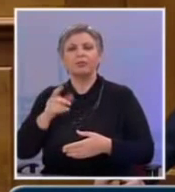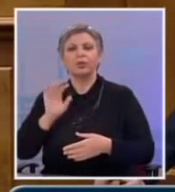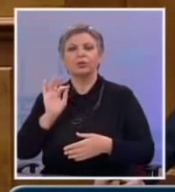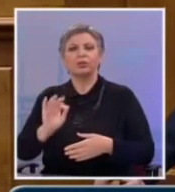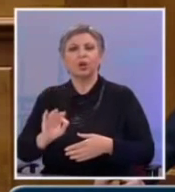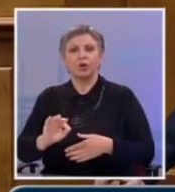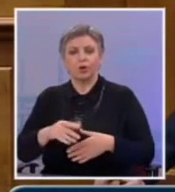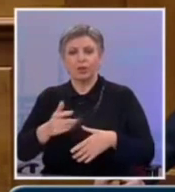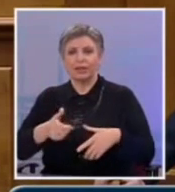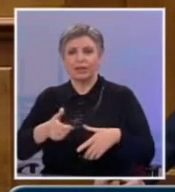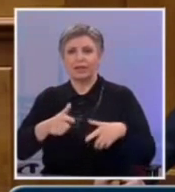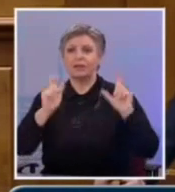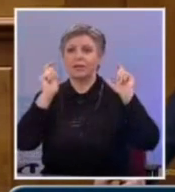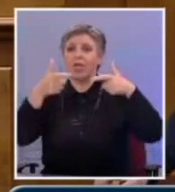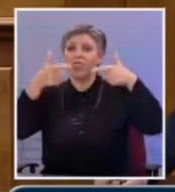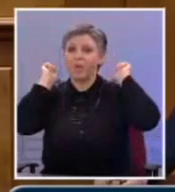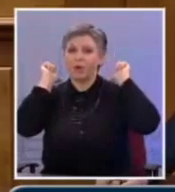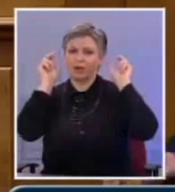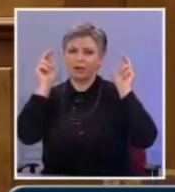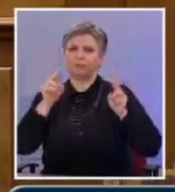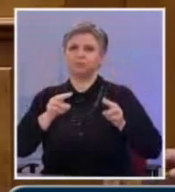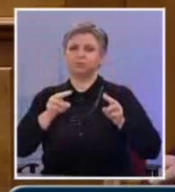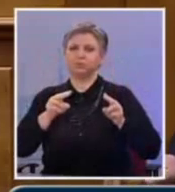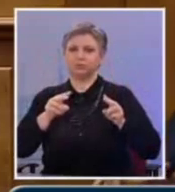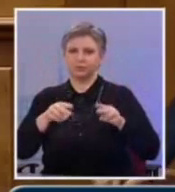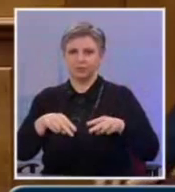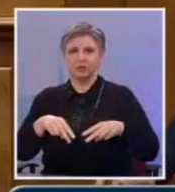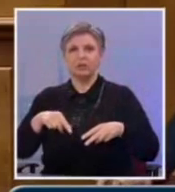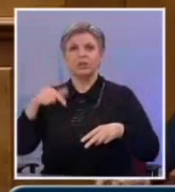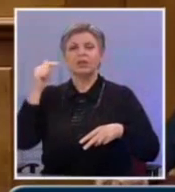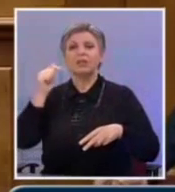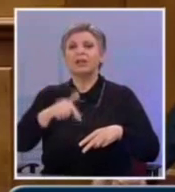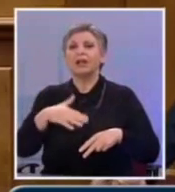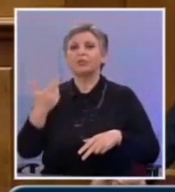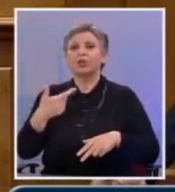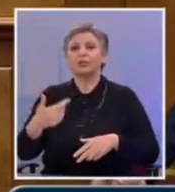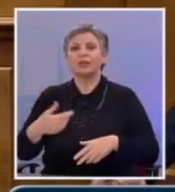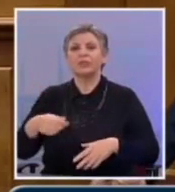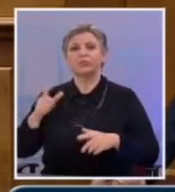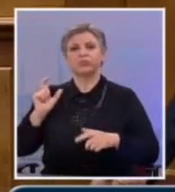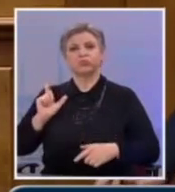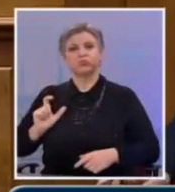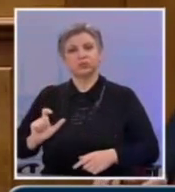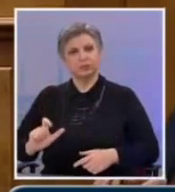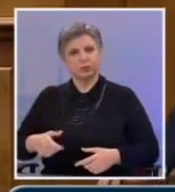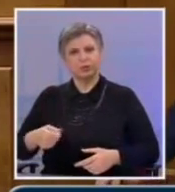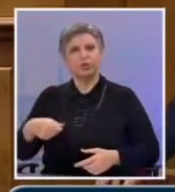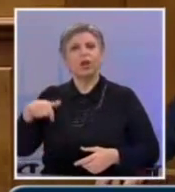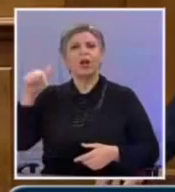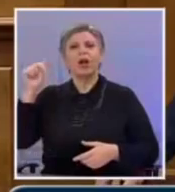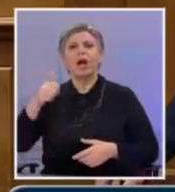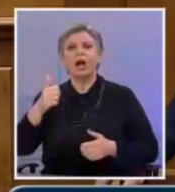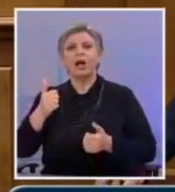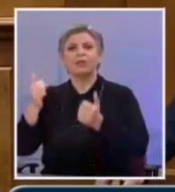της δημοκρατίας. Η επιβολή της ισχύως και του δικαίου των αγορών προς όφελος μιας μικρής μειοψηφίας